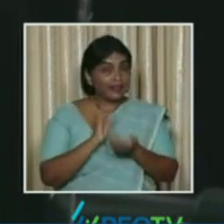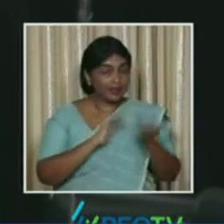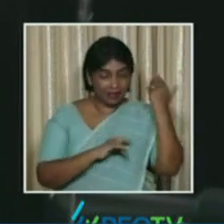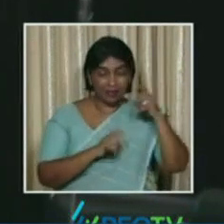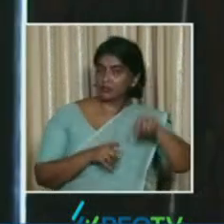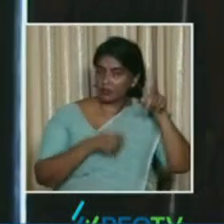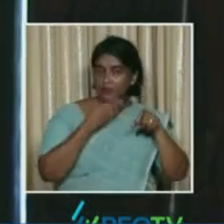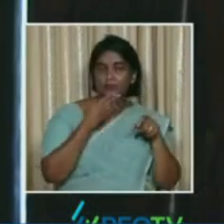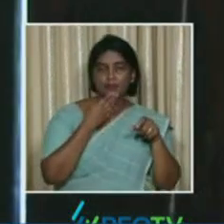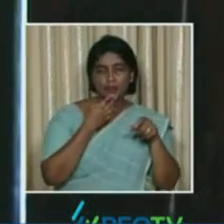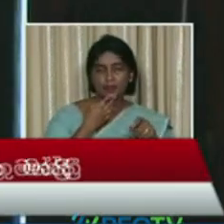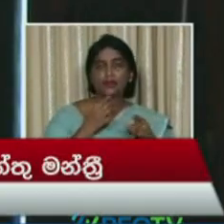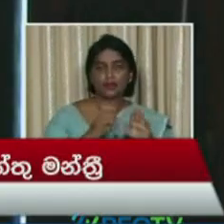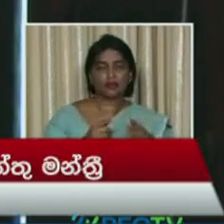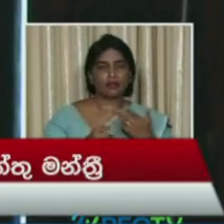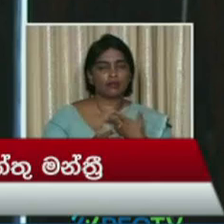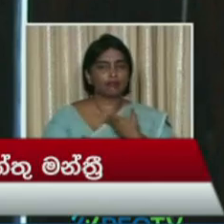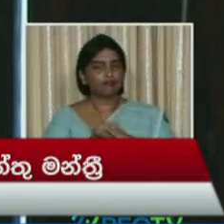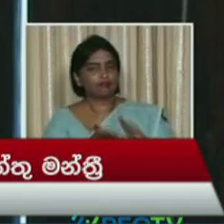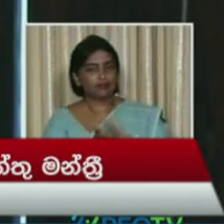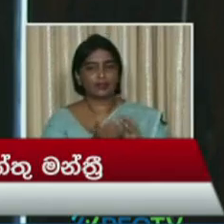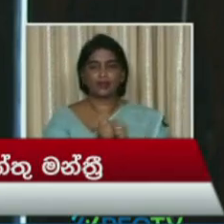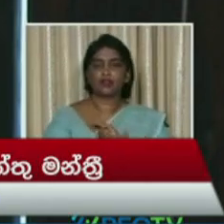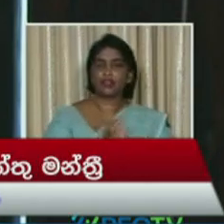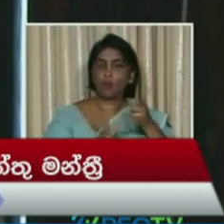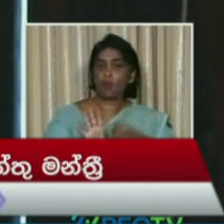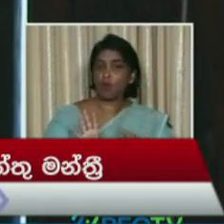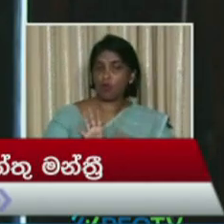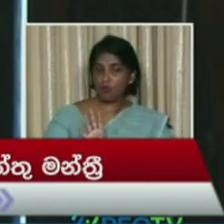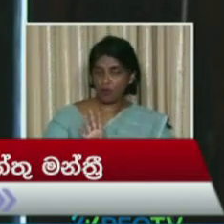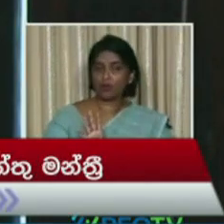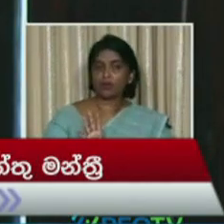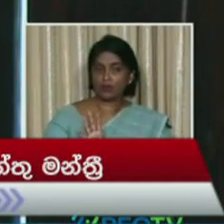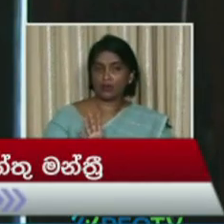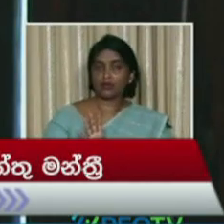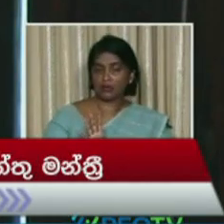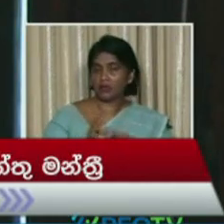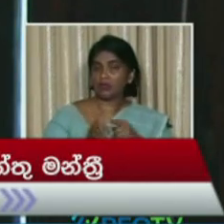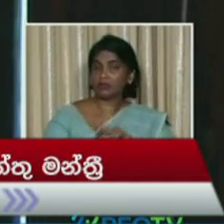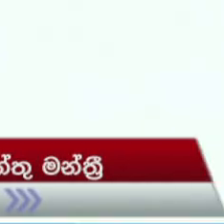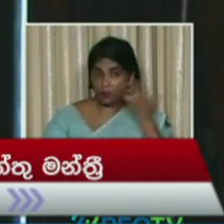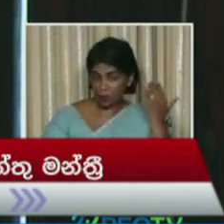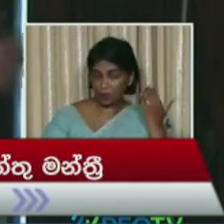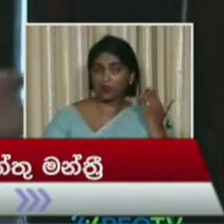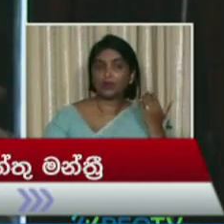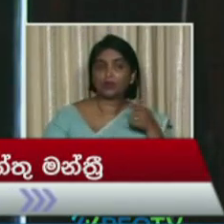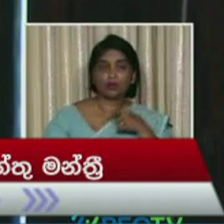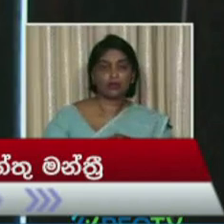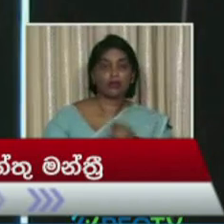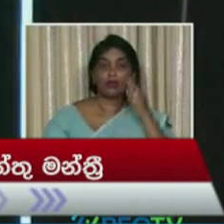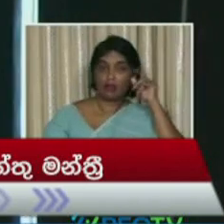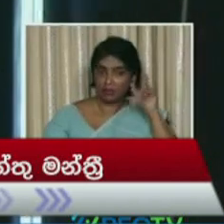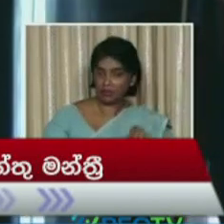කරන්න කටයුතු කරලා තියෙනවා. තව සාතු සේවිකාවන් හැටියට යවන්න පුහුණුවක් දීලා අපිට මේව කර යවා ගන්න පුළුවන් වුණොත් ඔය